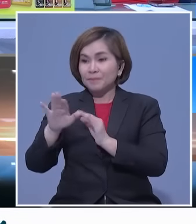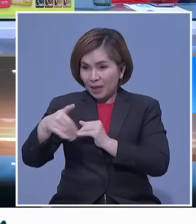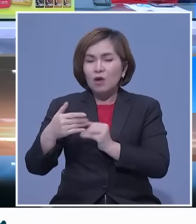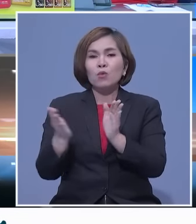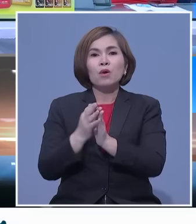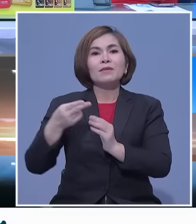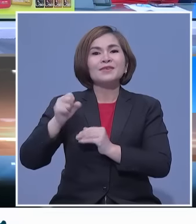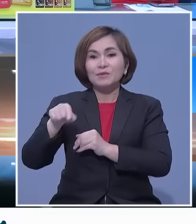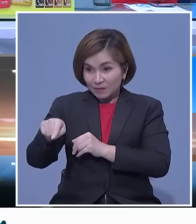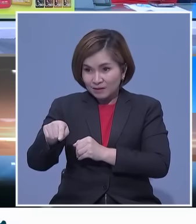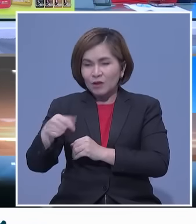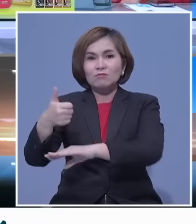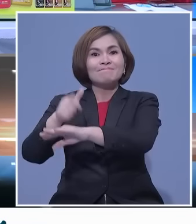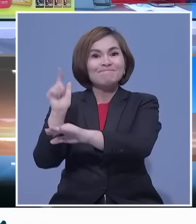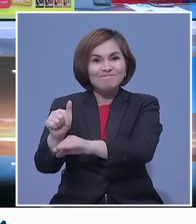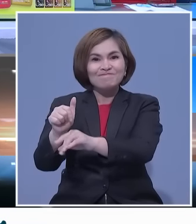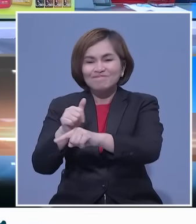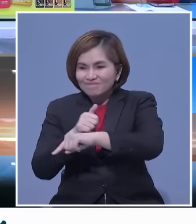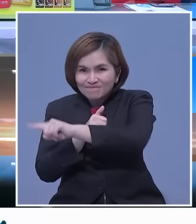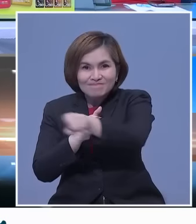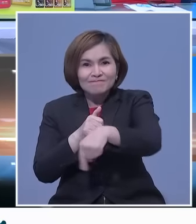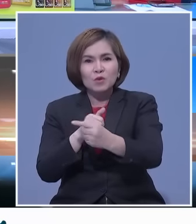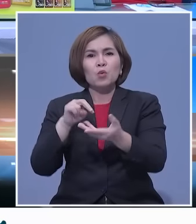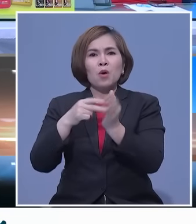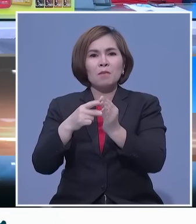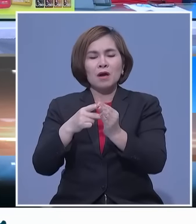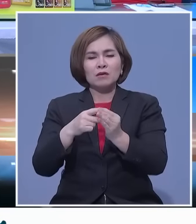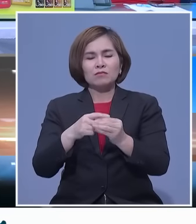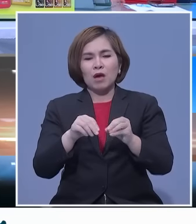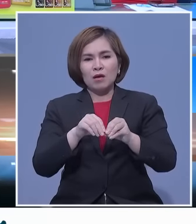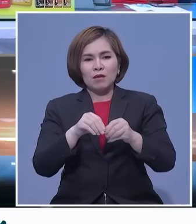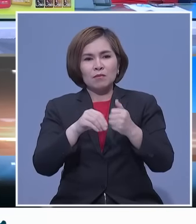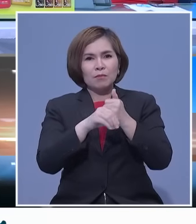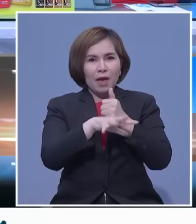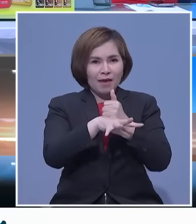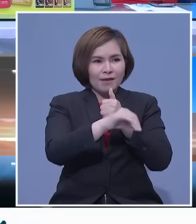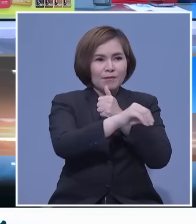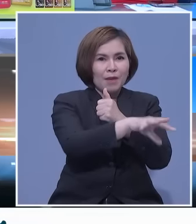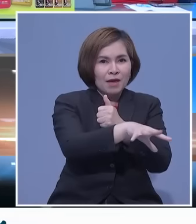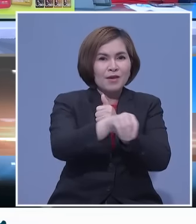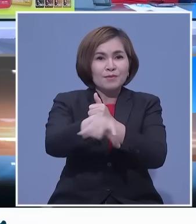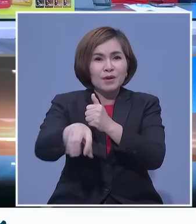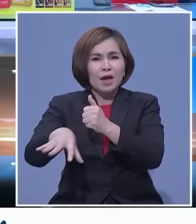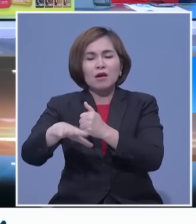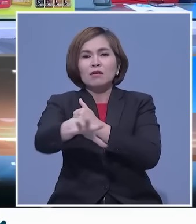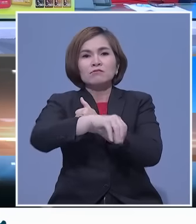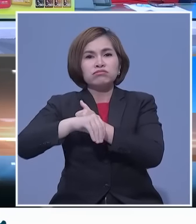อีกอไปเจอโค้ชอีกได้เรียนการตลาดอีกผ่านไปเปิดบินอีกเออเท่ากับว่าเราหาเครือข่ายมาให้เนั่นแหละ